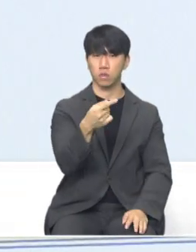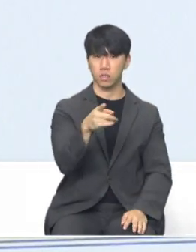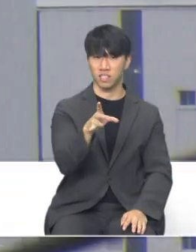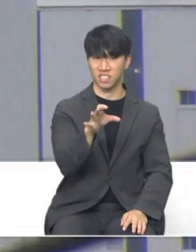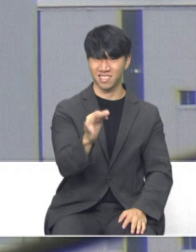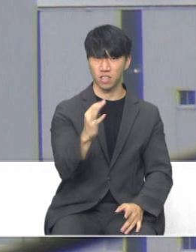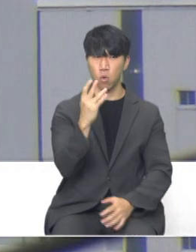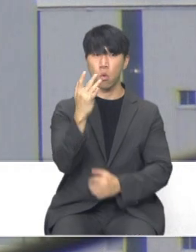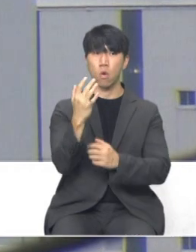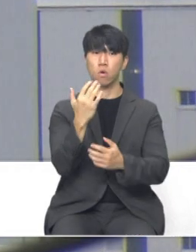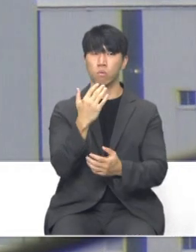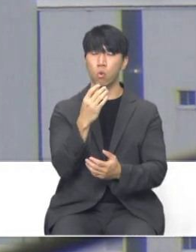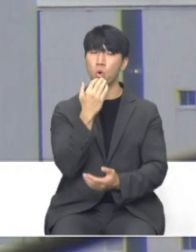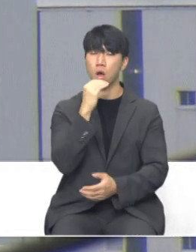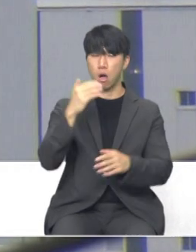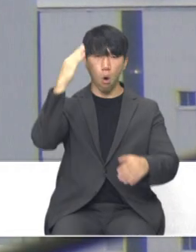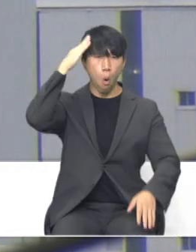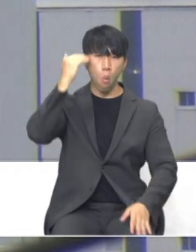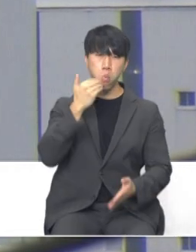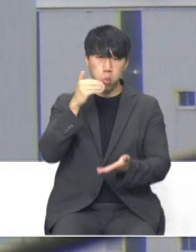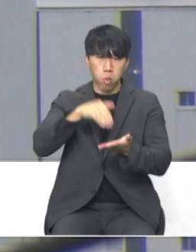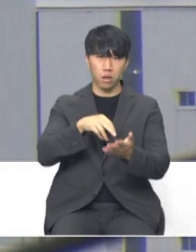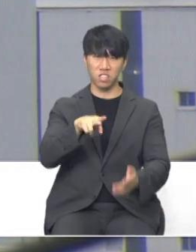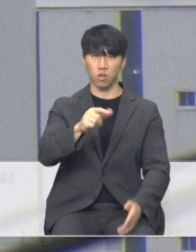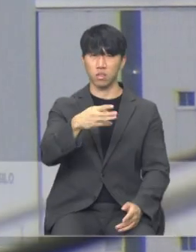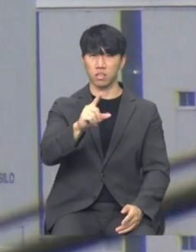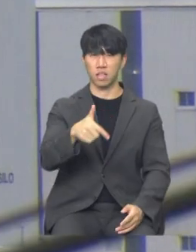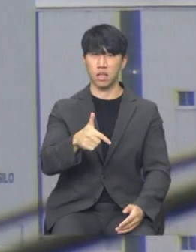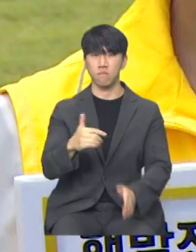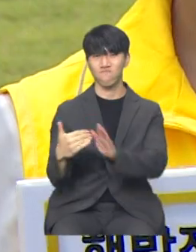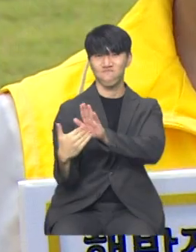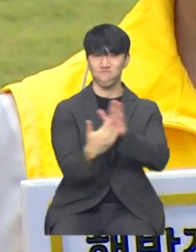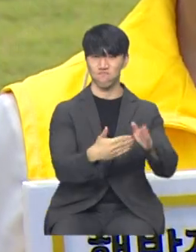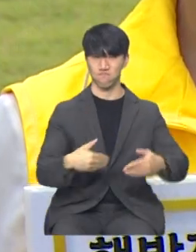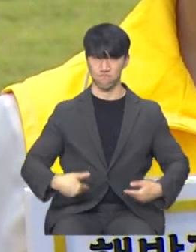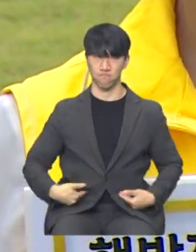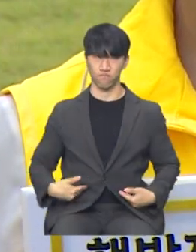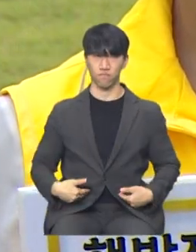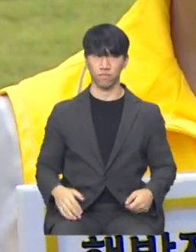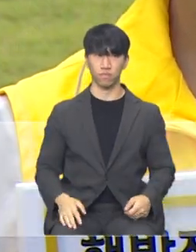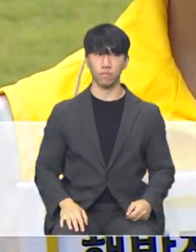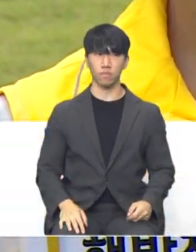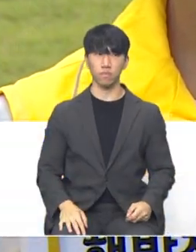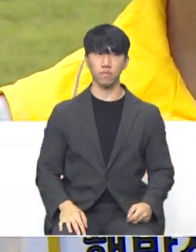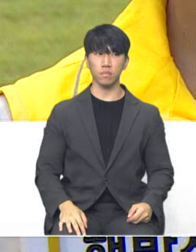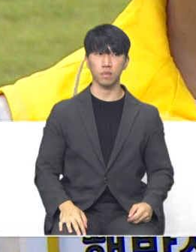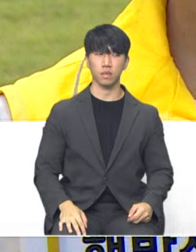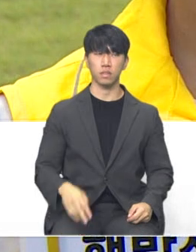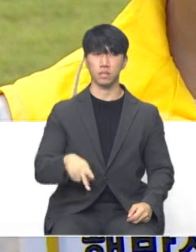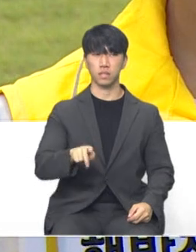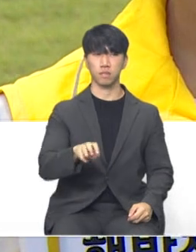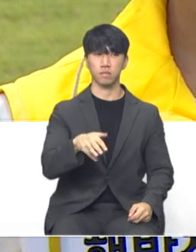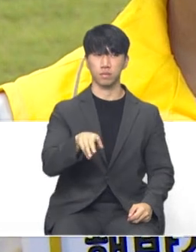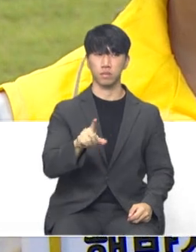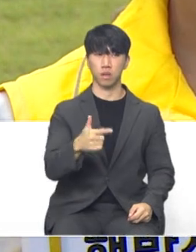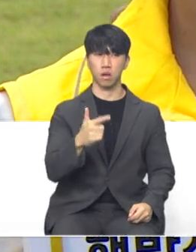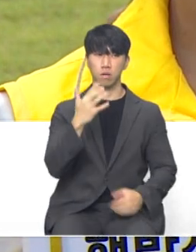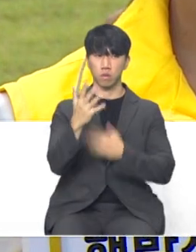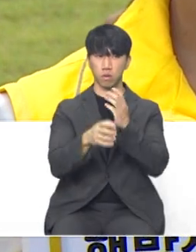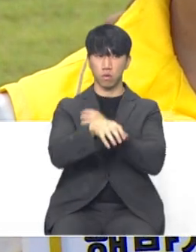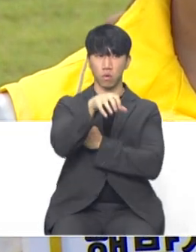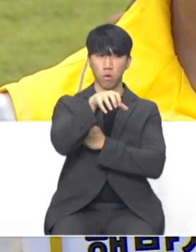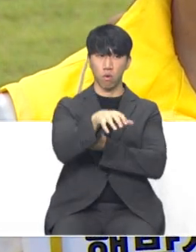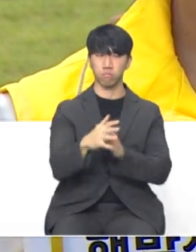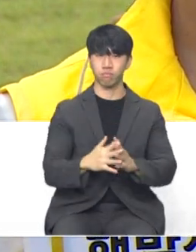비롯한 전국의 석탄 발전소 가동 중단을 꼽았습니다. 3척 석탄화력 발전소 건설은